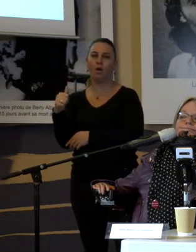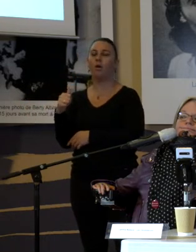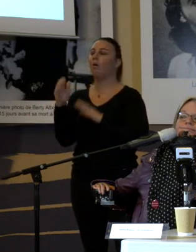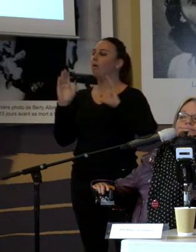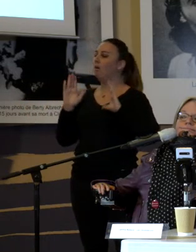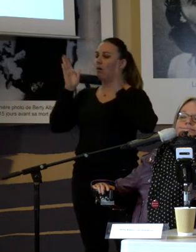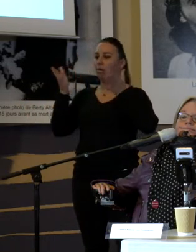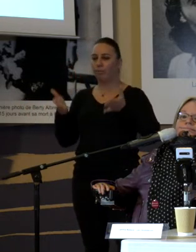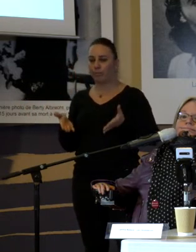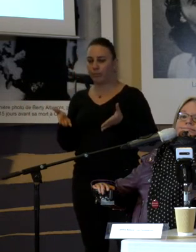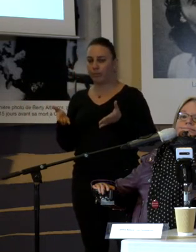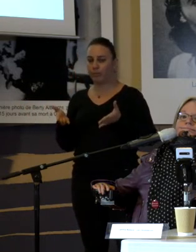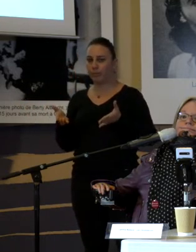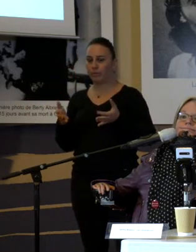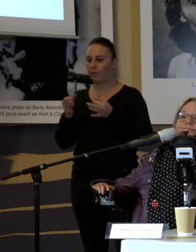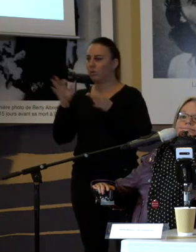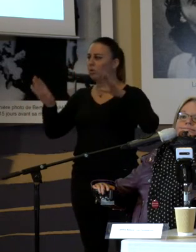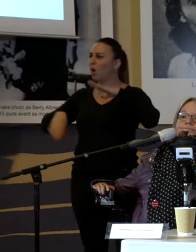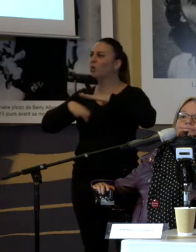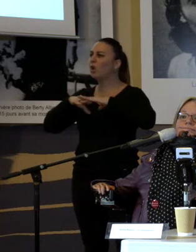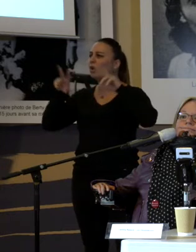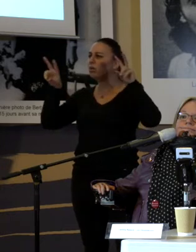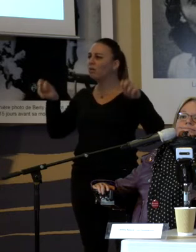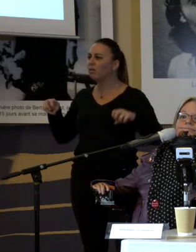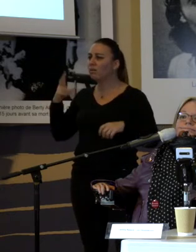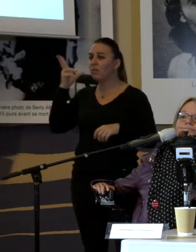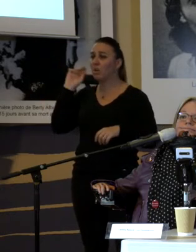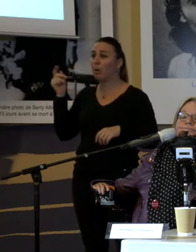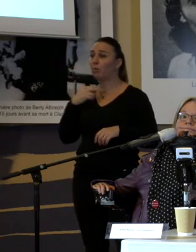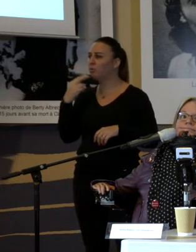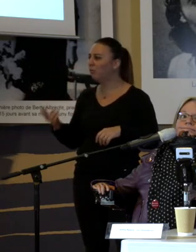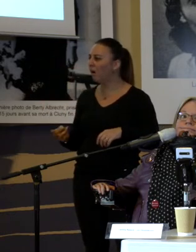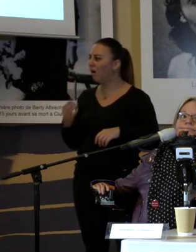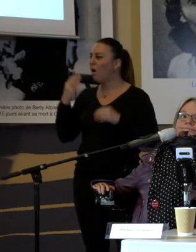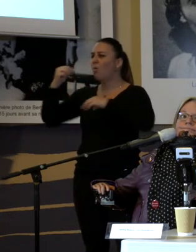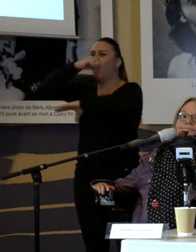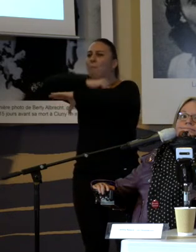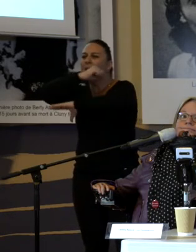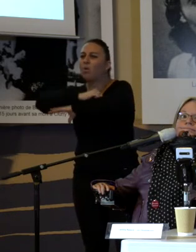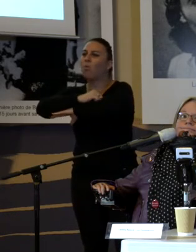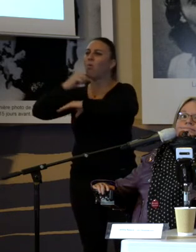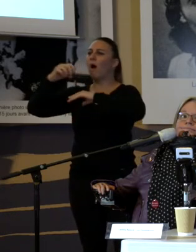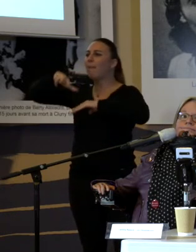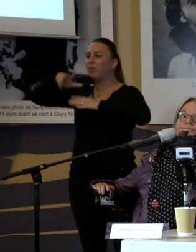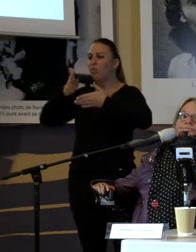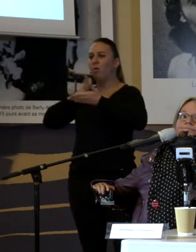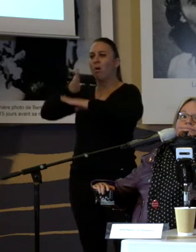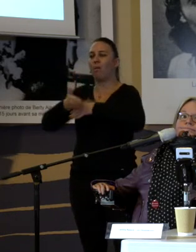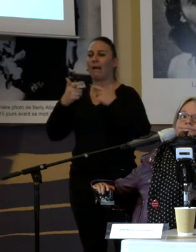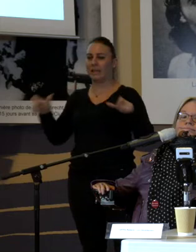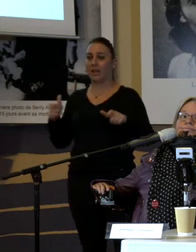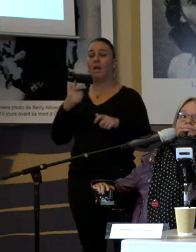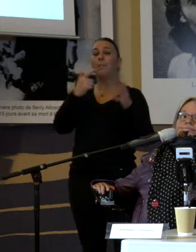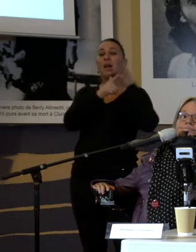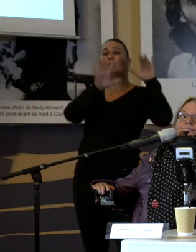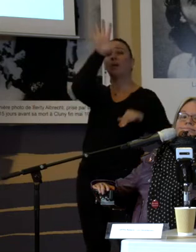d'officialiser la douche sans seuil et l'accès au balcon, terrasse et loggia. Sinon, tout le corpus réglementaire existait depuis 1975, simplement